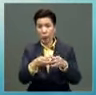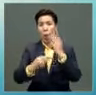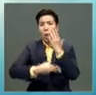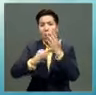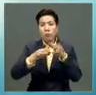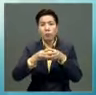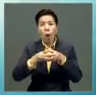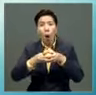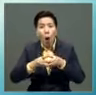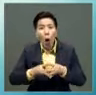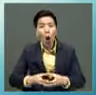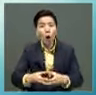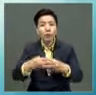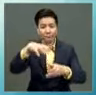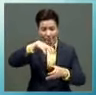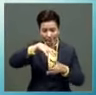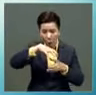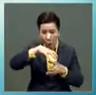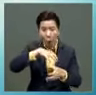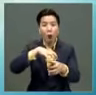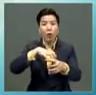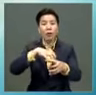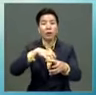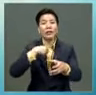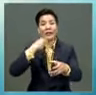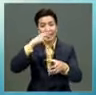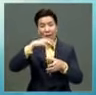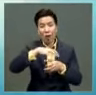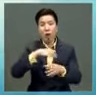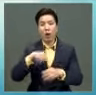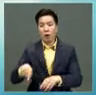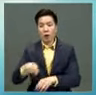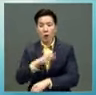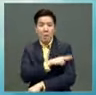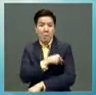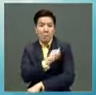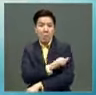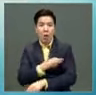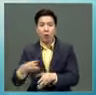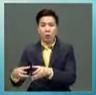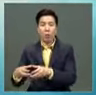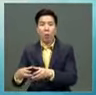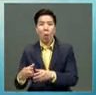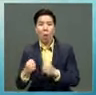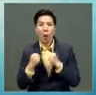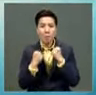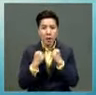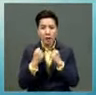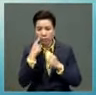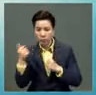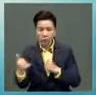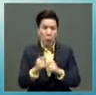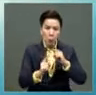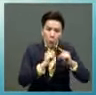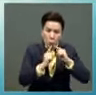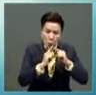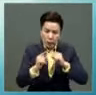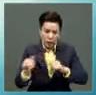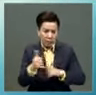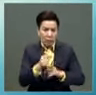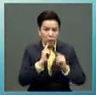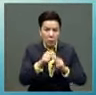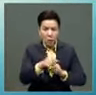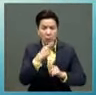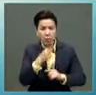ปทางทีมสาธารณสุขใช้ความสามารถทุกอย่างนะครับในการเข้าไปเจรจาแล้